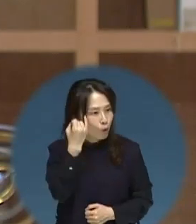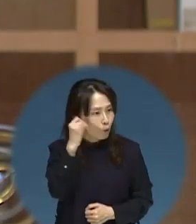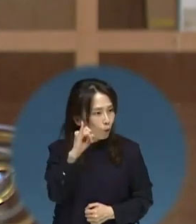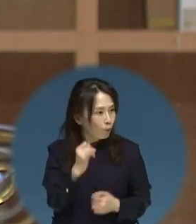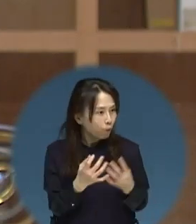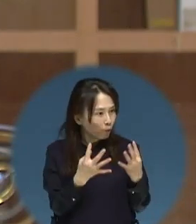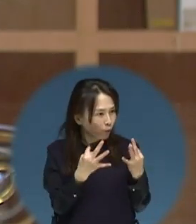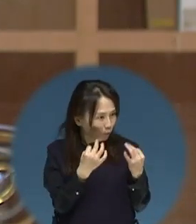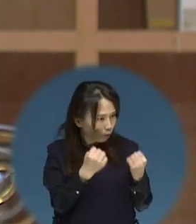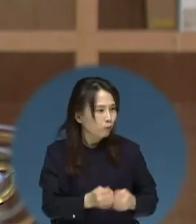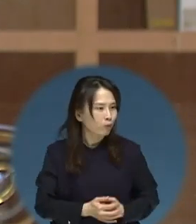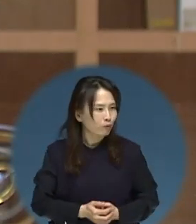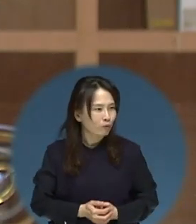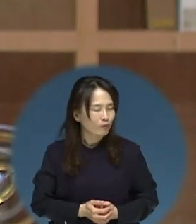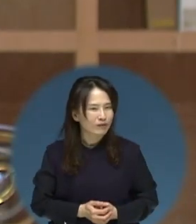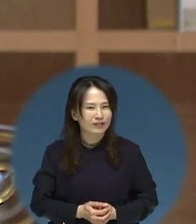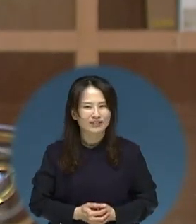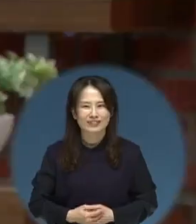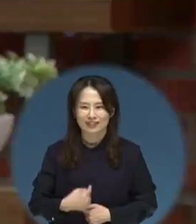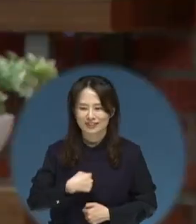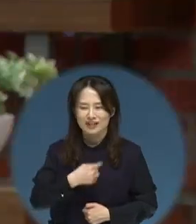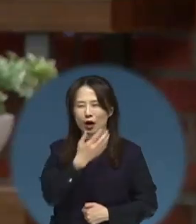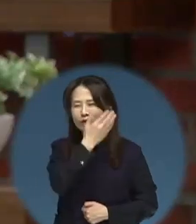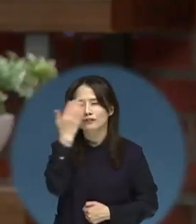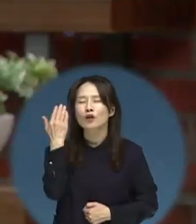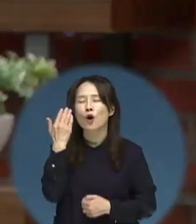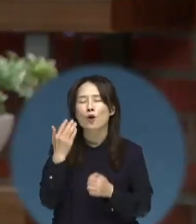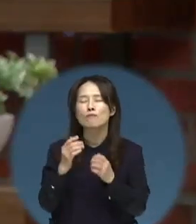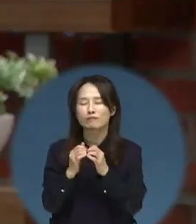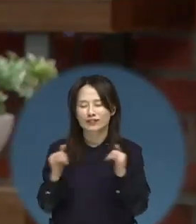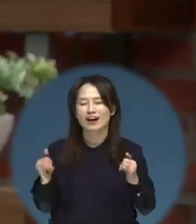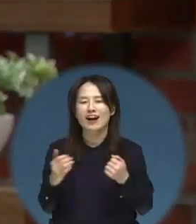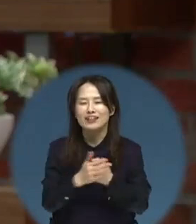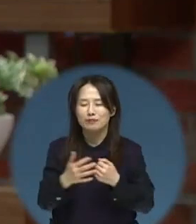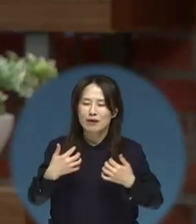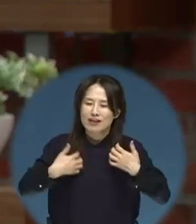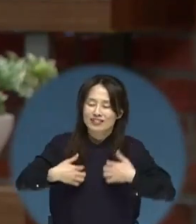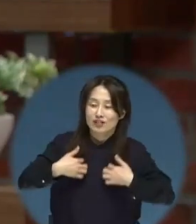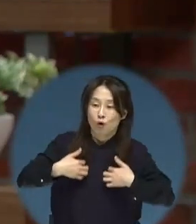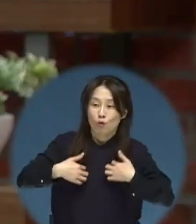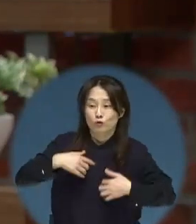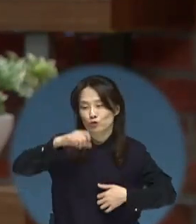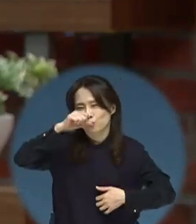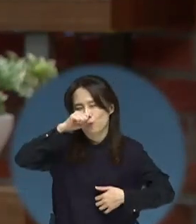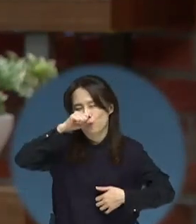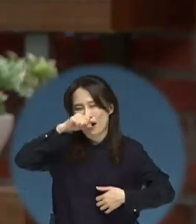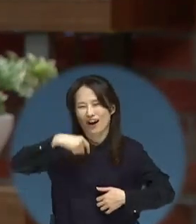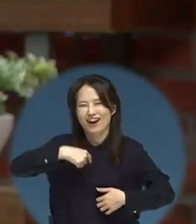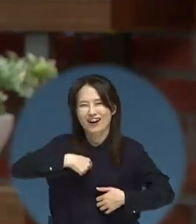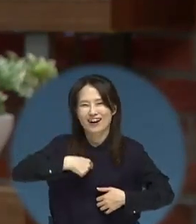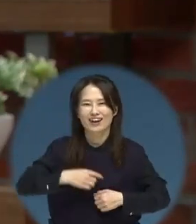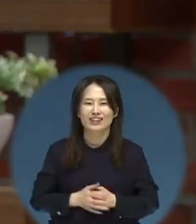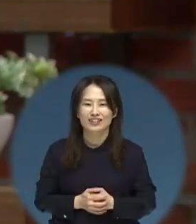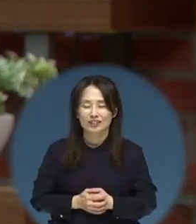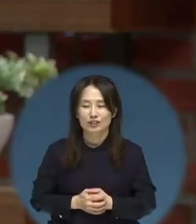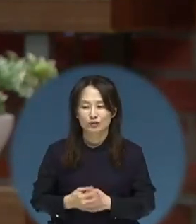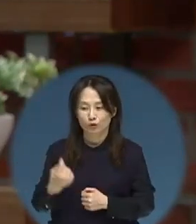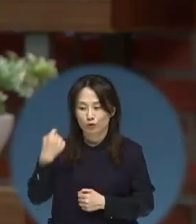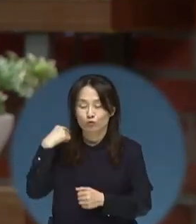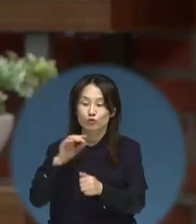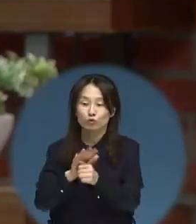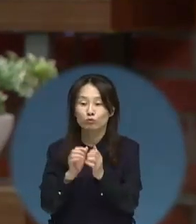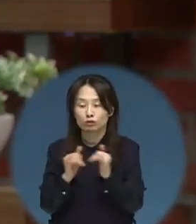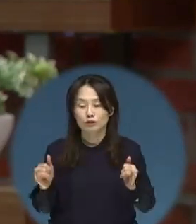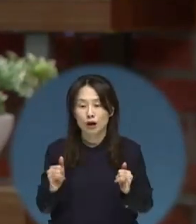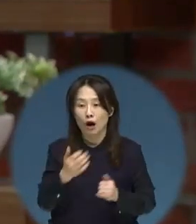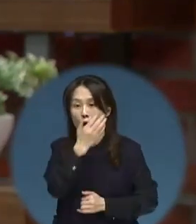톡톡 튀어요, 아주. 네, 아무래도 이제 젊은 세대들은 이제 즐거운 걸 또 많이 추구하기 때문에 이제 저희 후원자들 대부분이 좀 젊은 층이